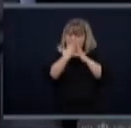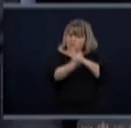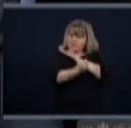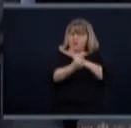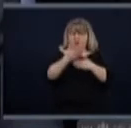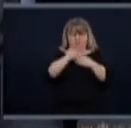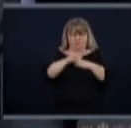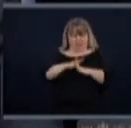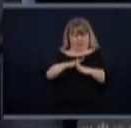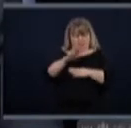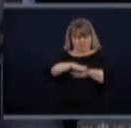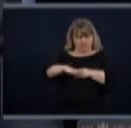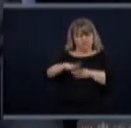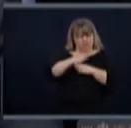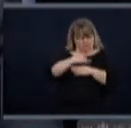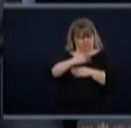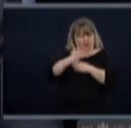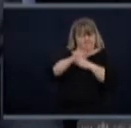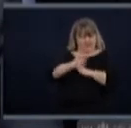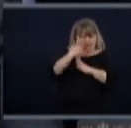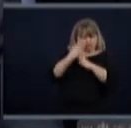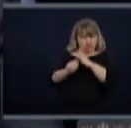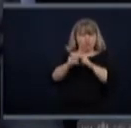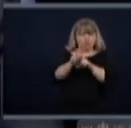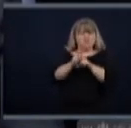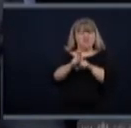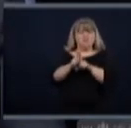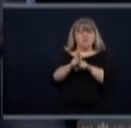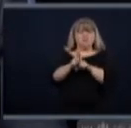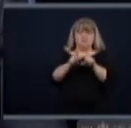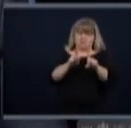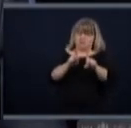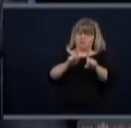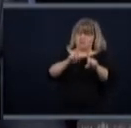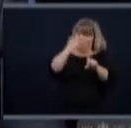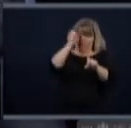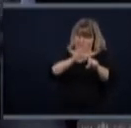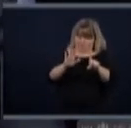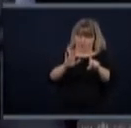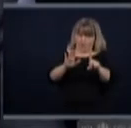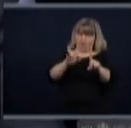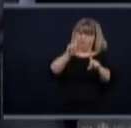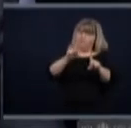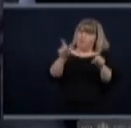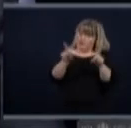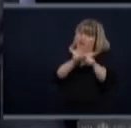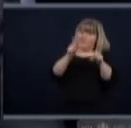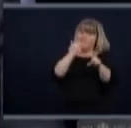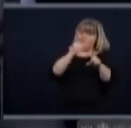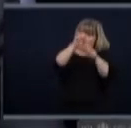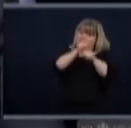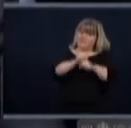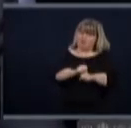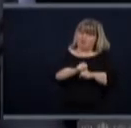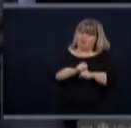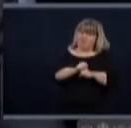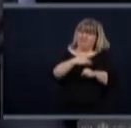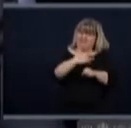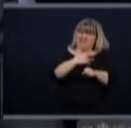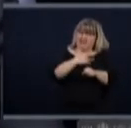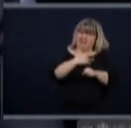à ce que vos enfants sortent, d'abord, n'oubliez pas de garder cette bonne habitude qui sera là probablement